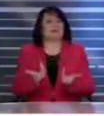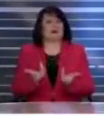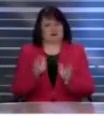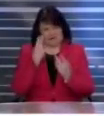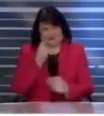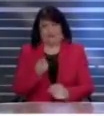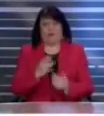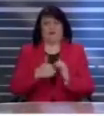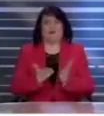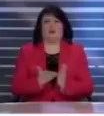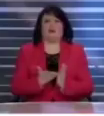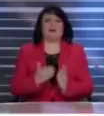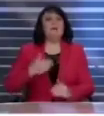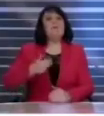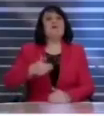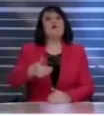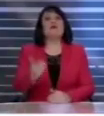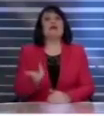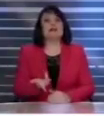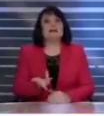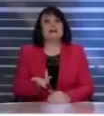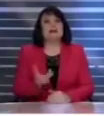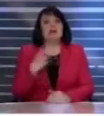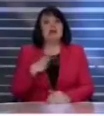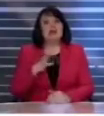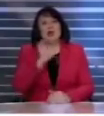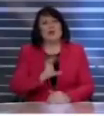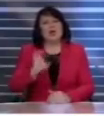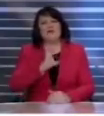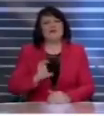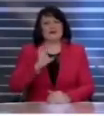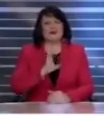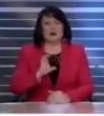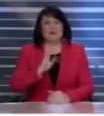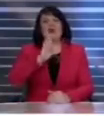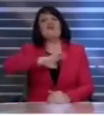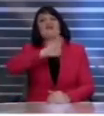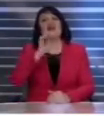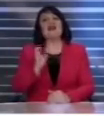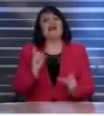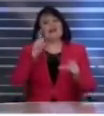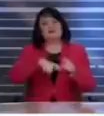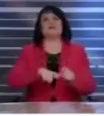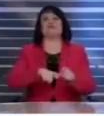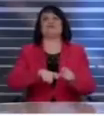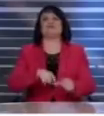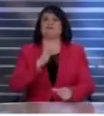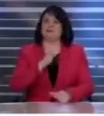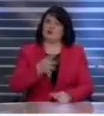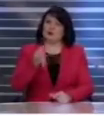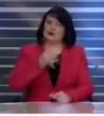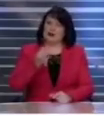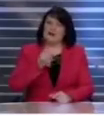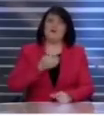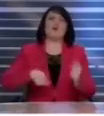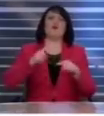και με την προοπτική της ολοκλήρωσης της Ευρώπης με την ένταξη των Βαλκανίων, πάλι μπορούμε να μετράμε και να υπολογίζουμε την